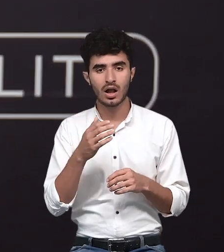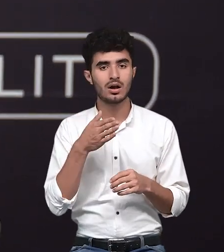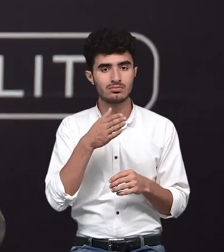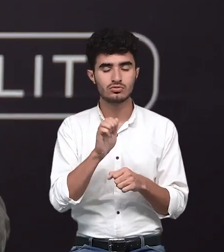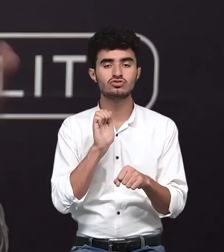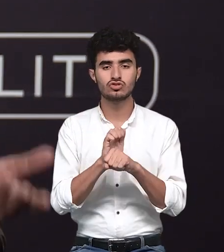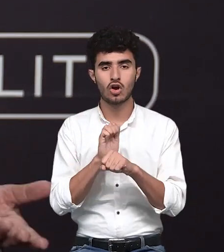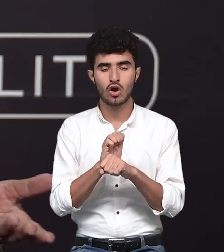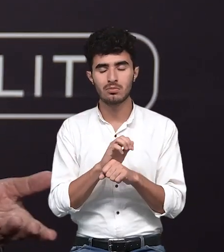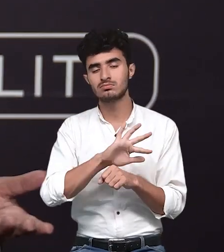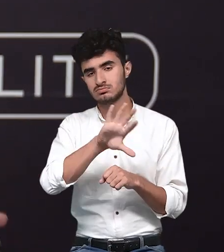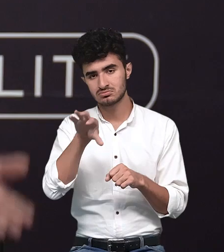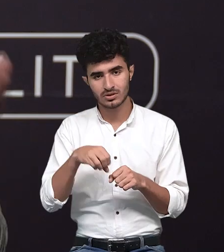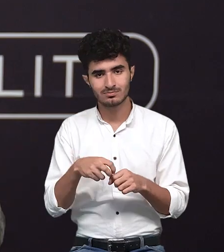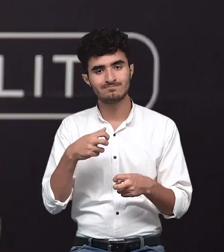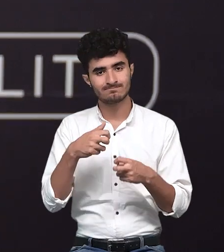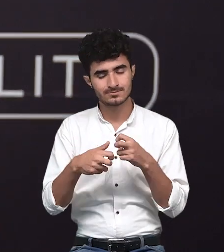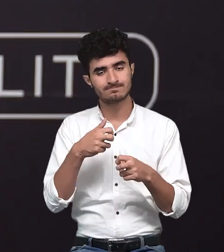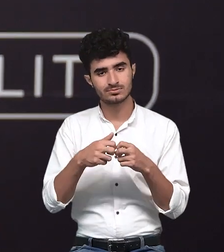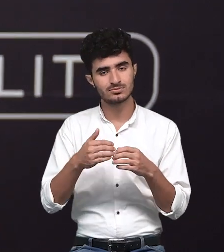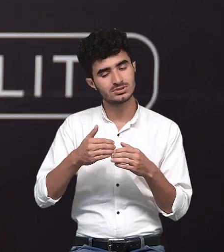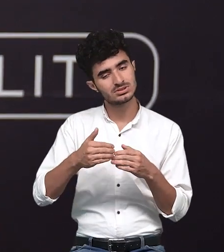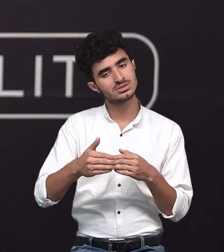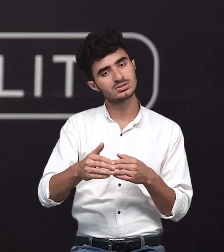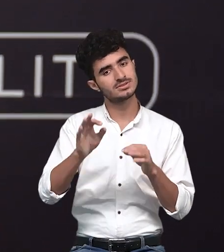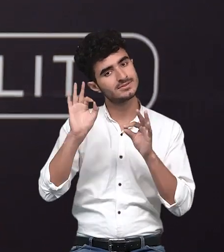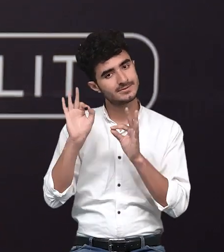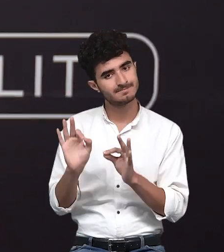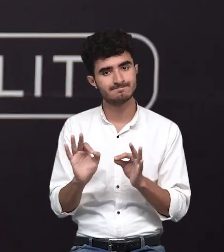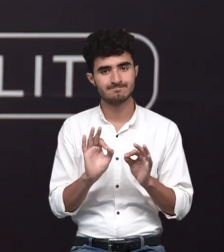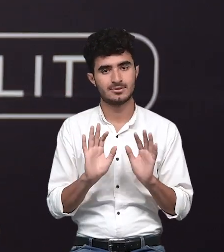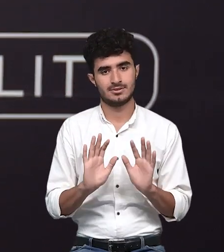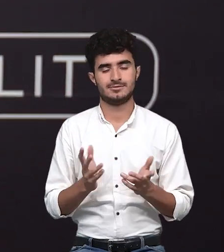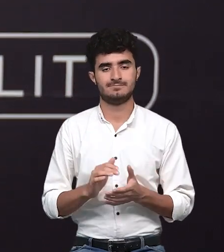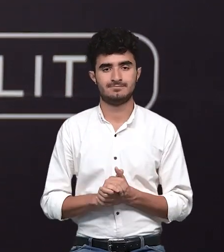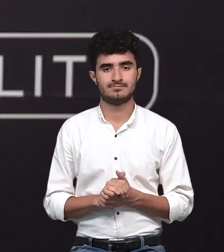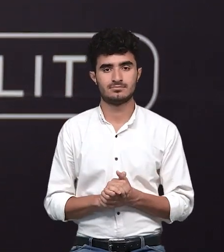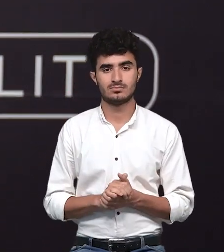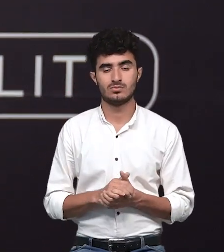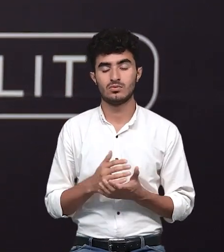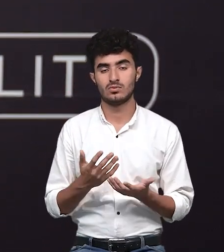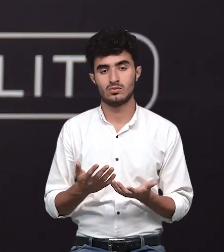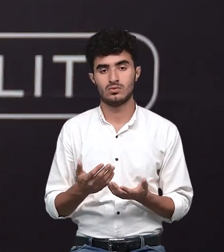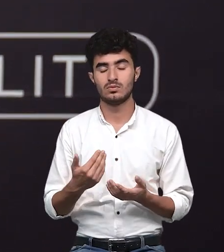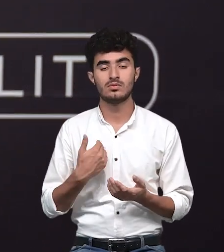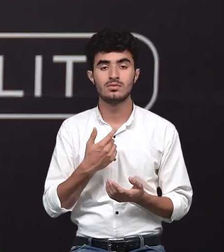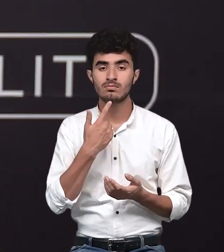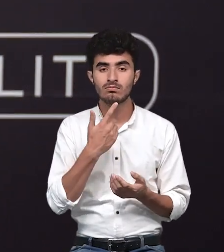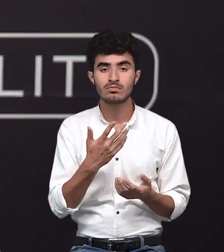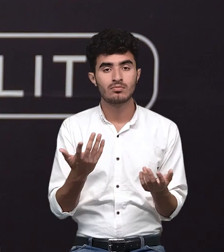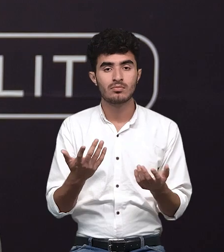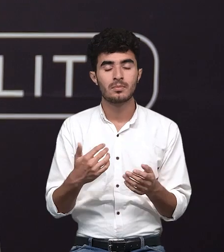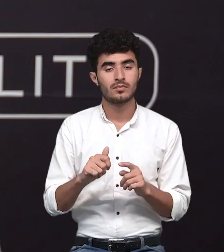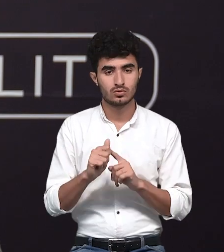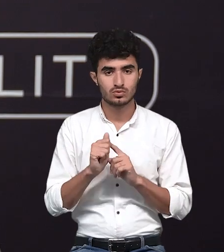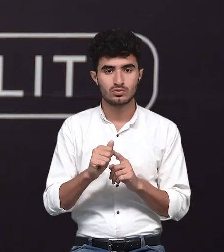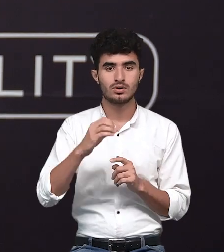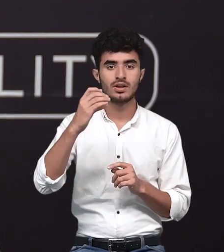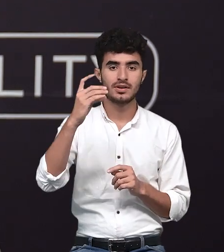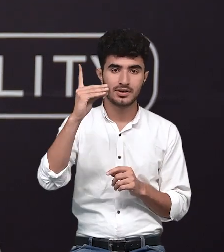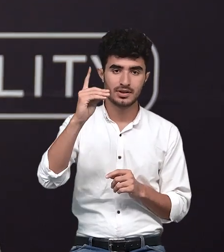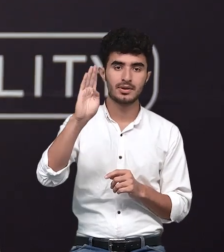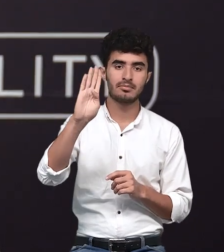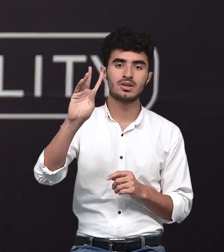آتی ہے، ان کی نیچر کے ساتھ بھی نظر آتی ہے، ان کے اپنے کام میں بھی نظر آتی ہے، اور ان کی ساری یہ پوری پروفائل ایک انیڈیکویٹ ہو